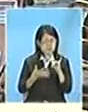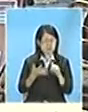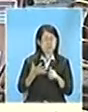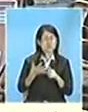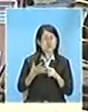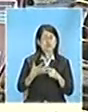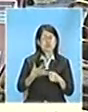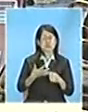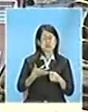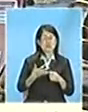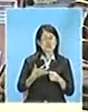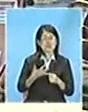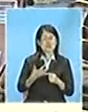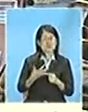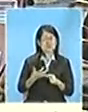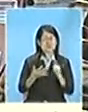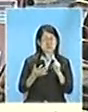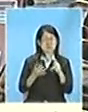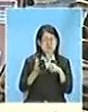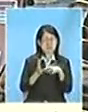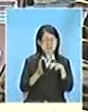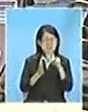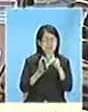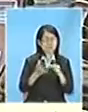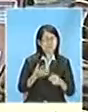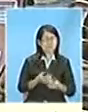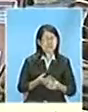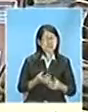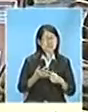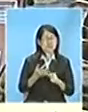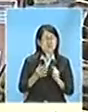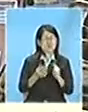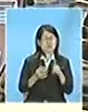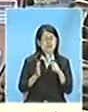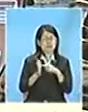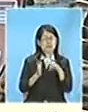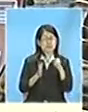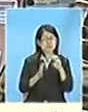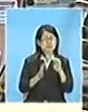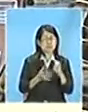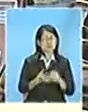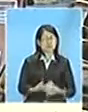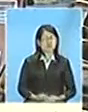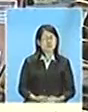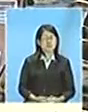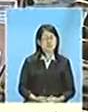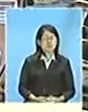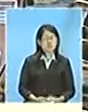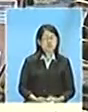ายนายธันอสุวรรณนายธานีอ่อนละเอียด